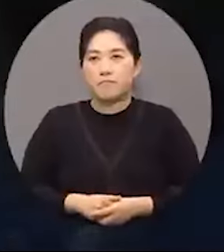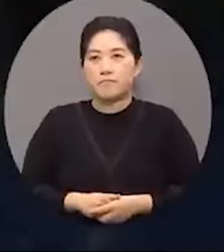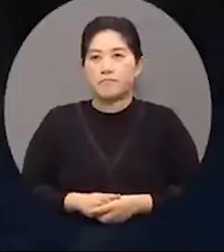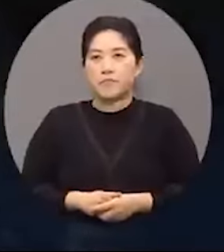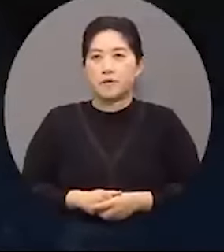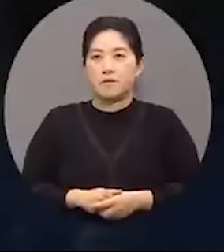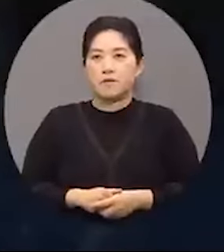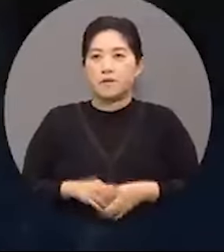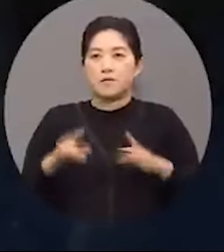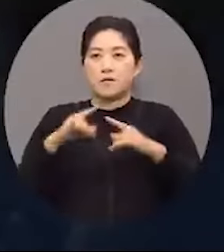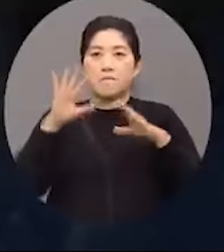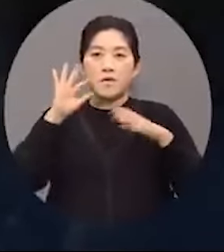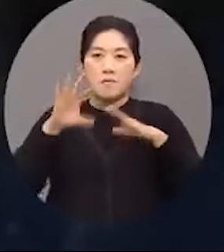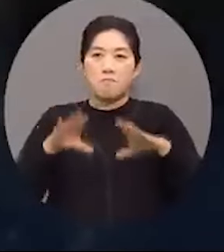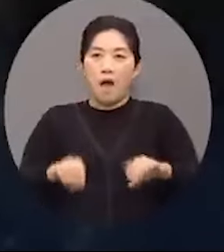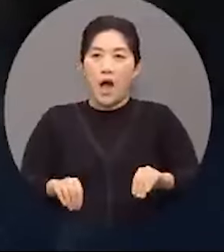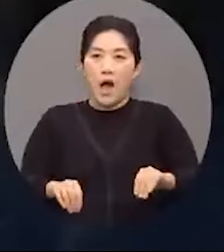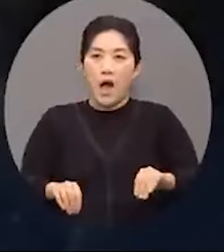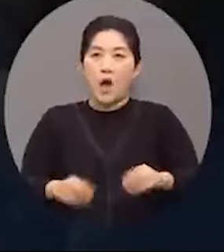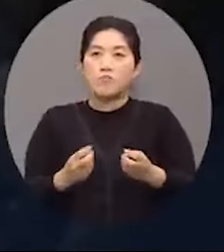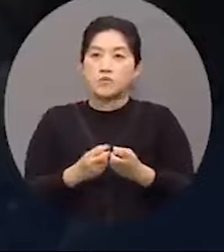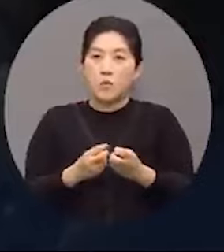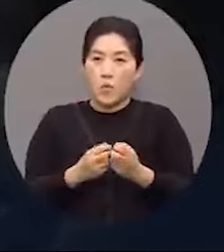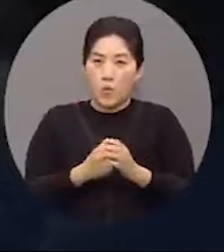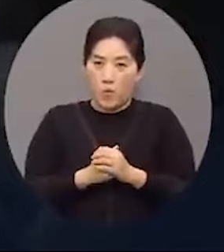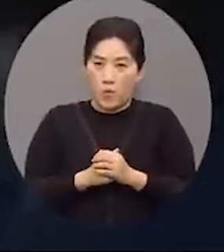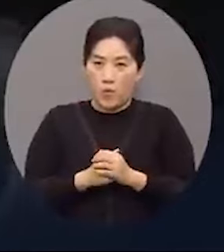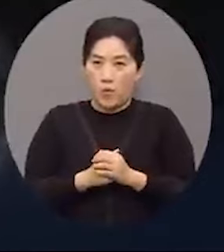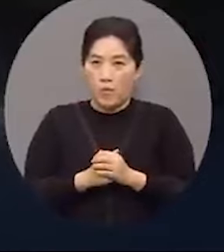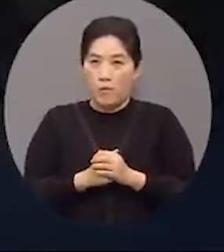그러면 이제 전원이 만약에 나갔어요. 그럼 어떻게 해요?